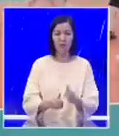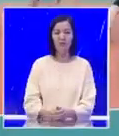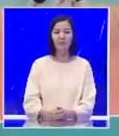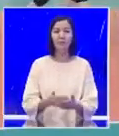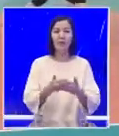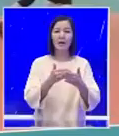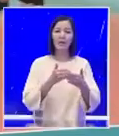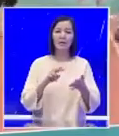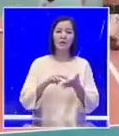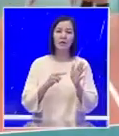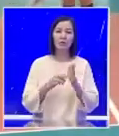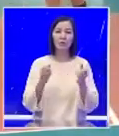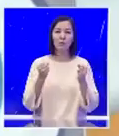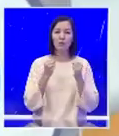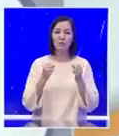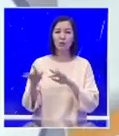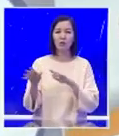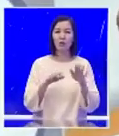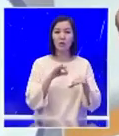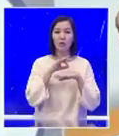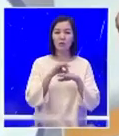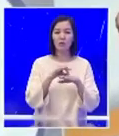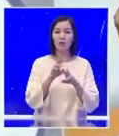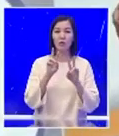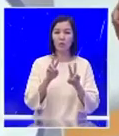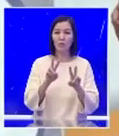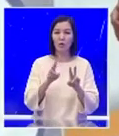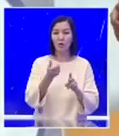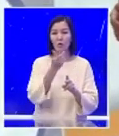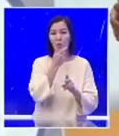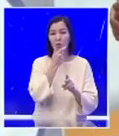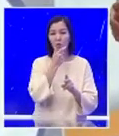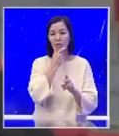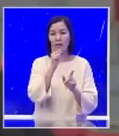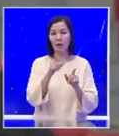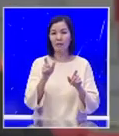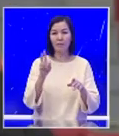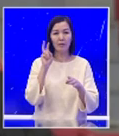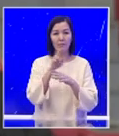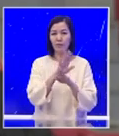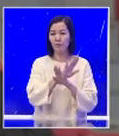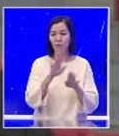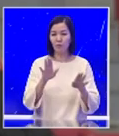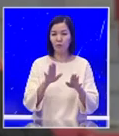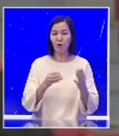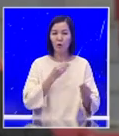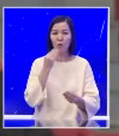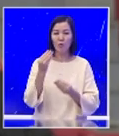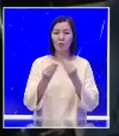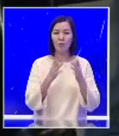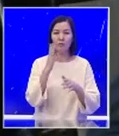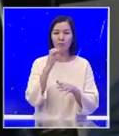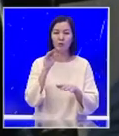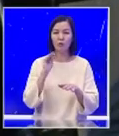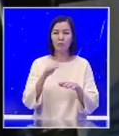Алдын ала жоспарланып қойған спорттық шаралар өткізіледі, бірақ оларды тамашалау үшін жанкүйерлер кіргізілмейді. Әзірге ойын-сауық орындарында 500